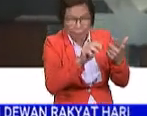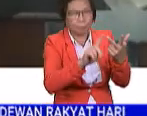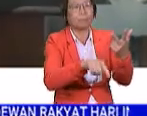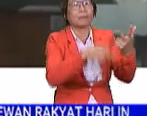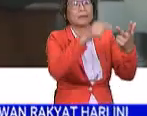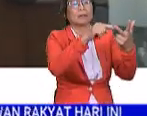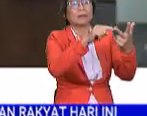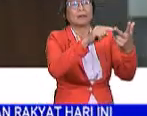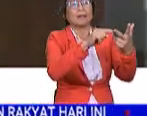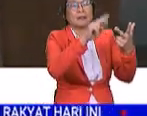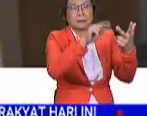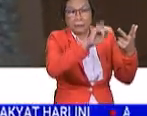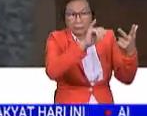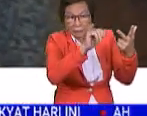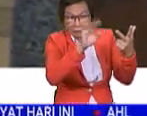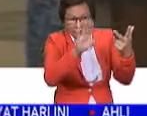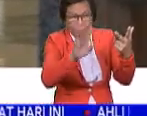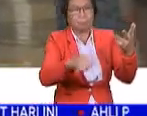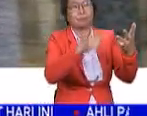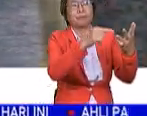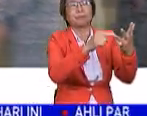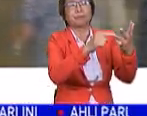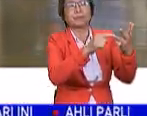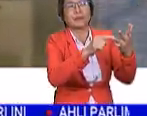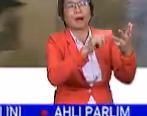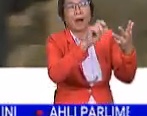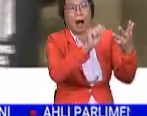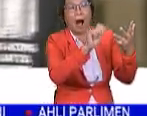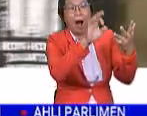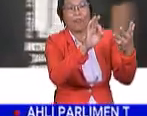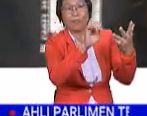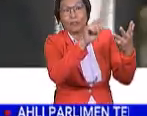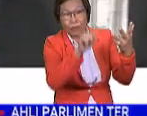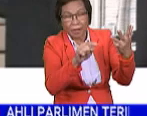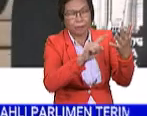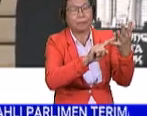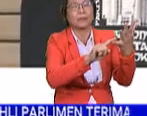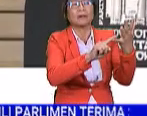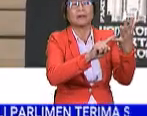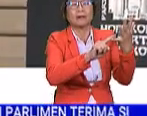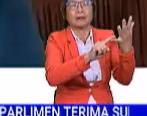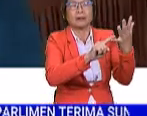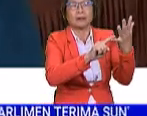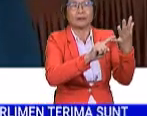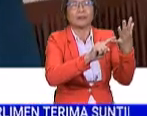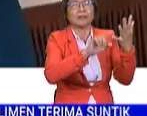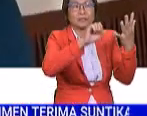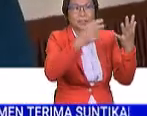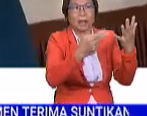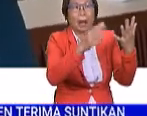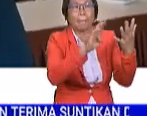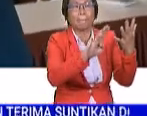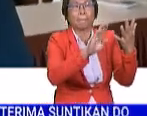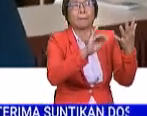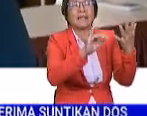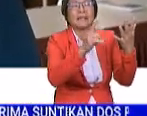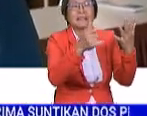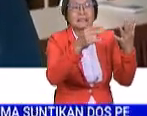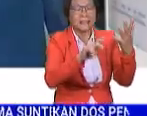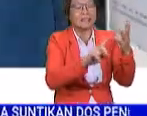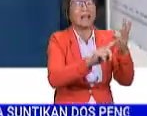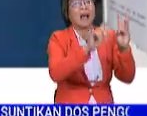Sofi Muhammad Najib Muhammad Rozi Muhammad Afif najmuddin Azhar Muhammad Sobirin Sabri